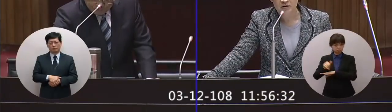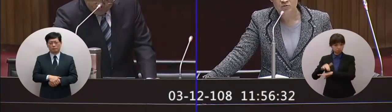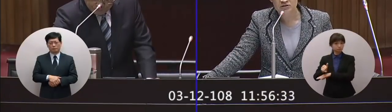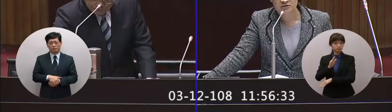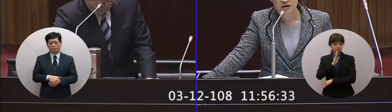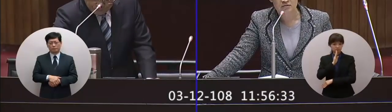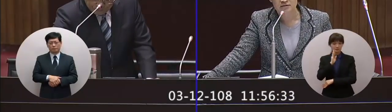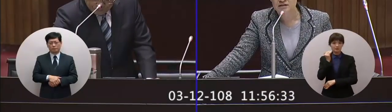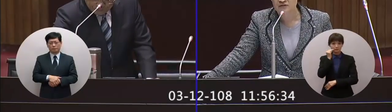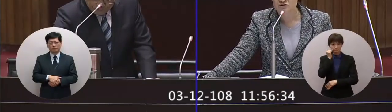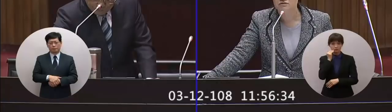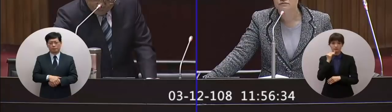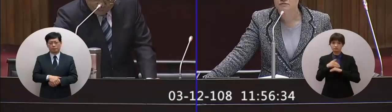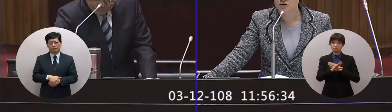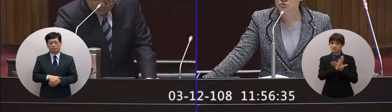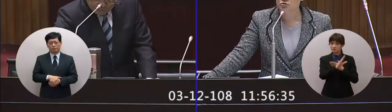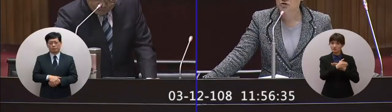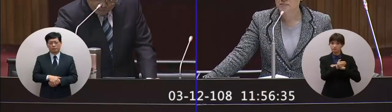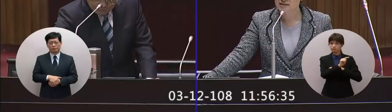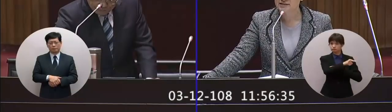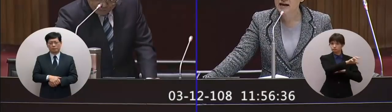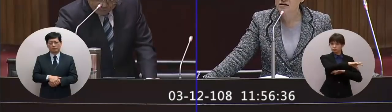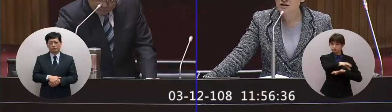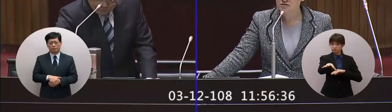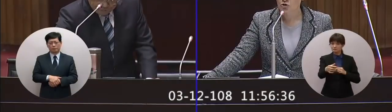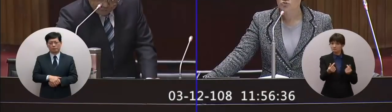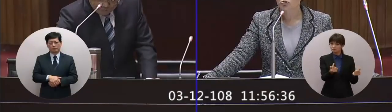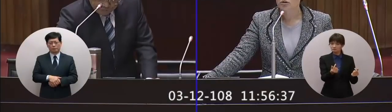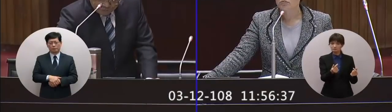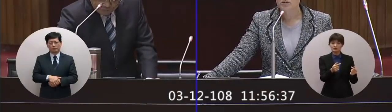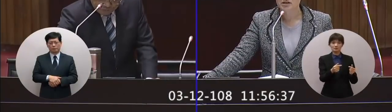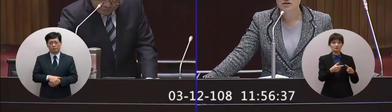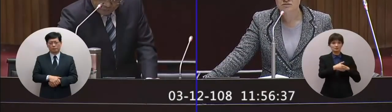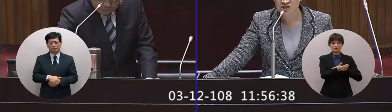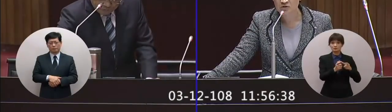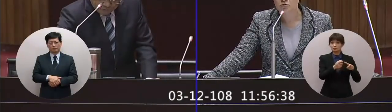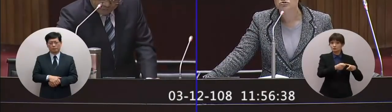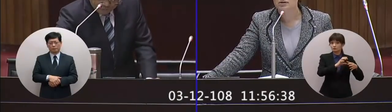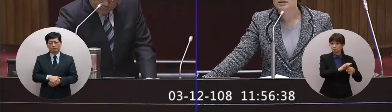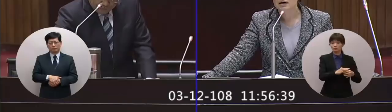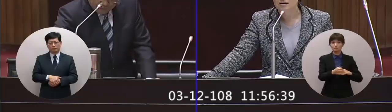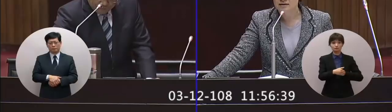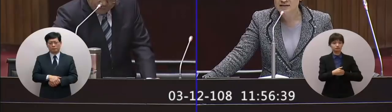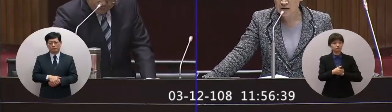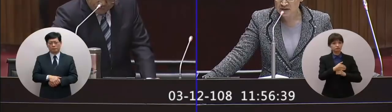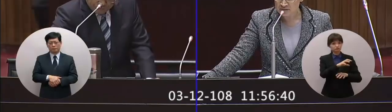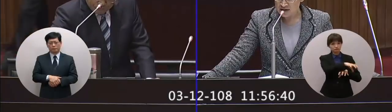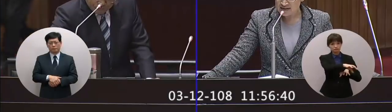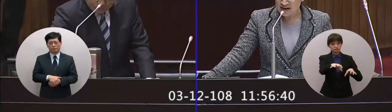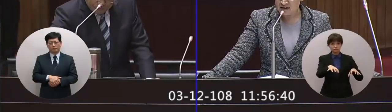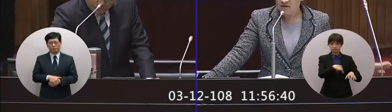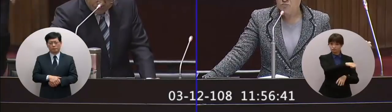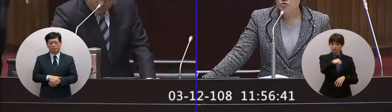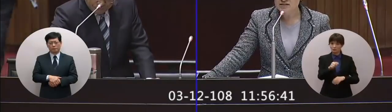你如果要落实到各地方政府哦，例如说我们的乡公所、我们的镇公所哦，那他